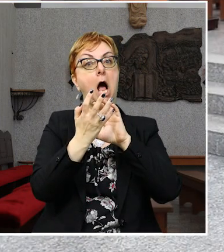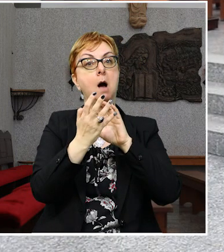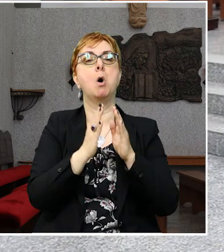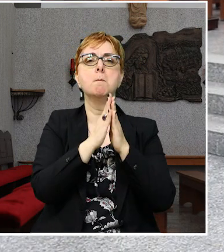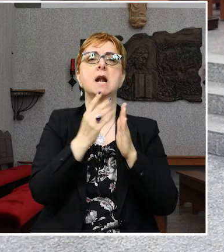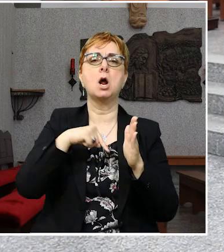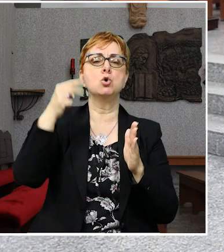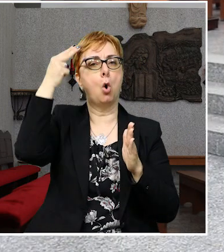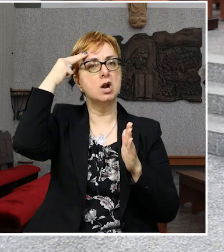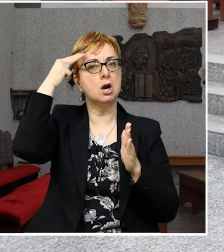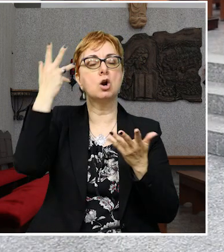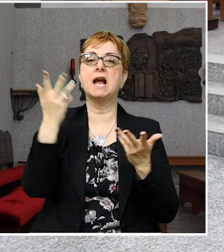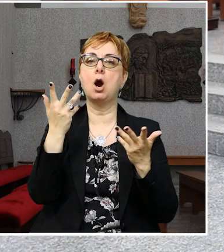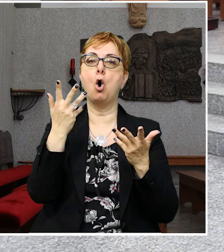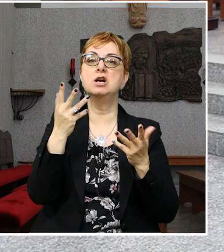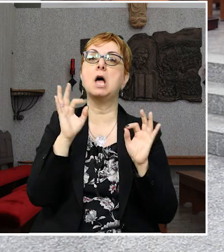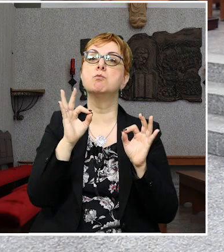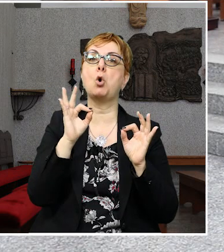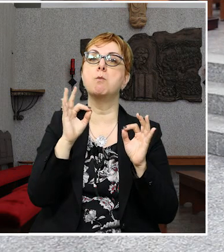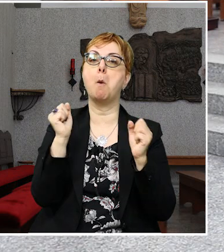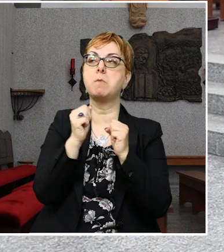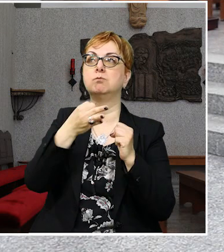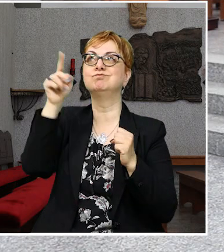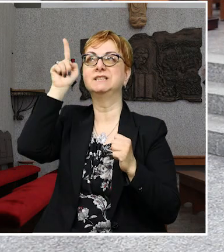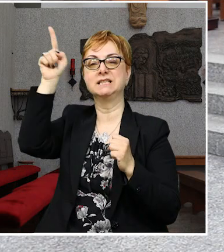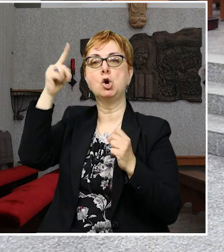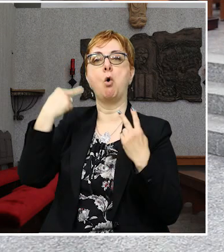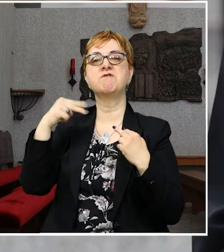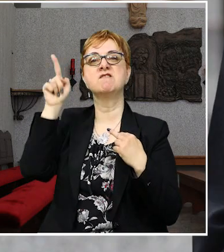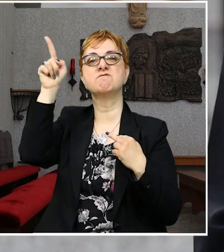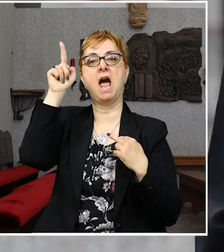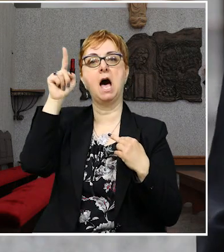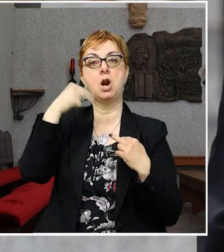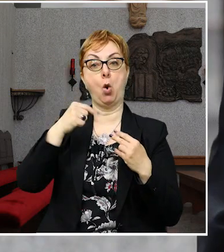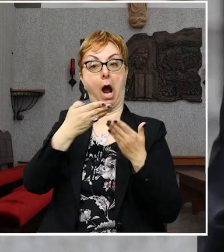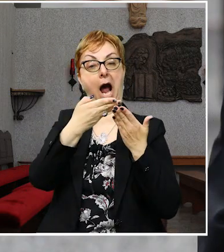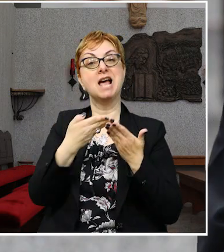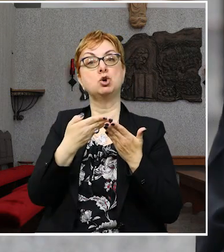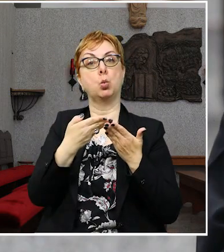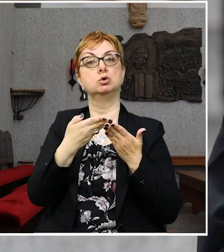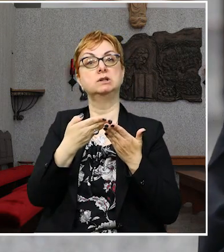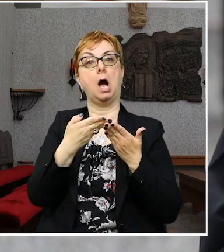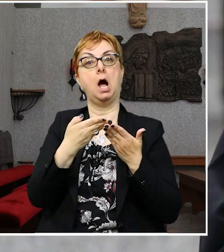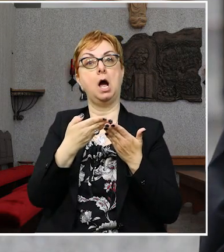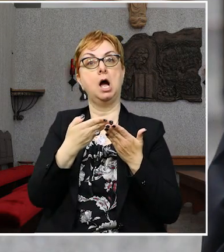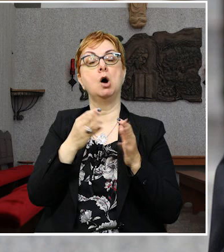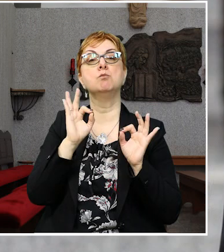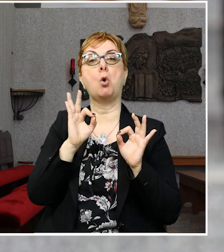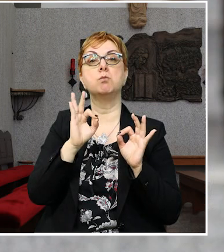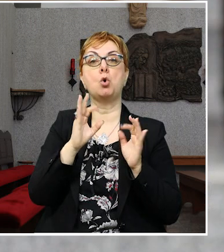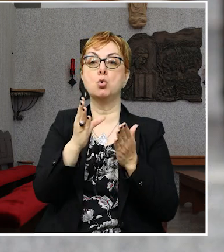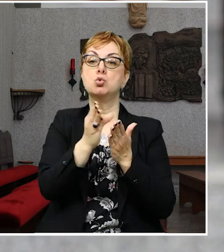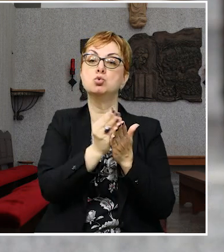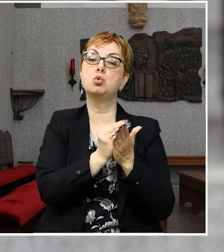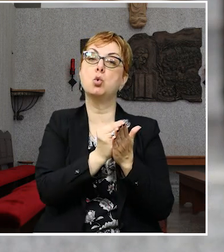ci ricorda a vivere nel santo timore di Dio. La preghiera ci aiuta a